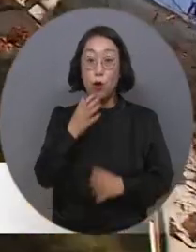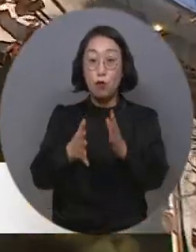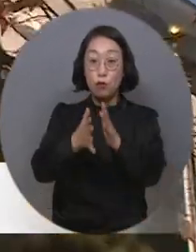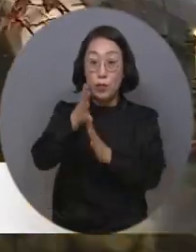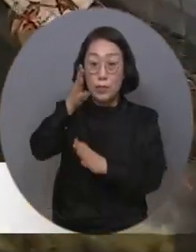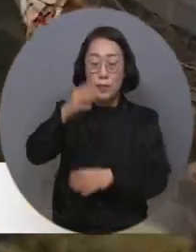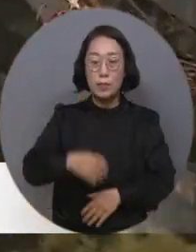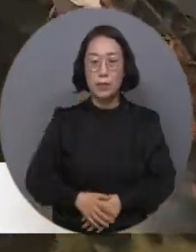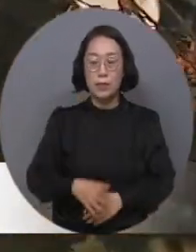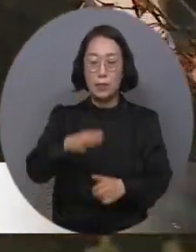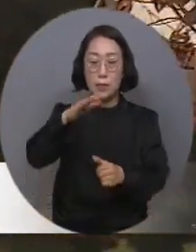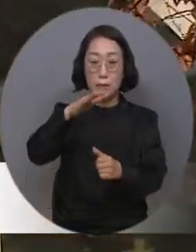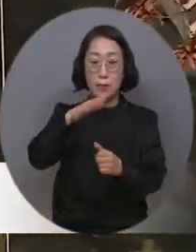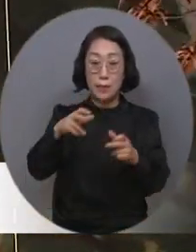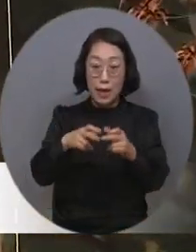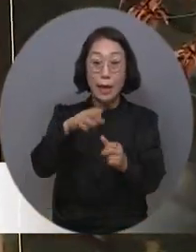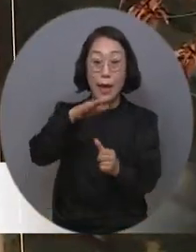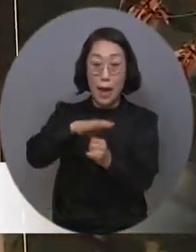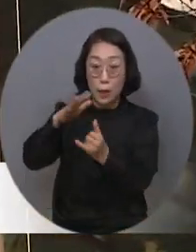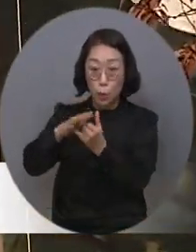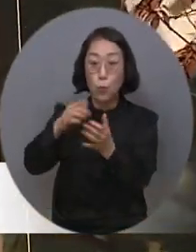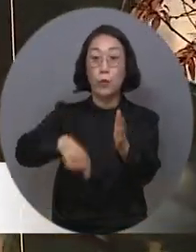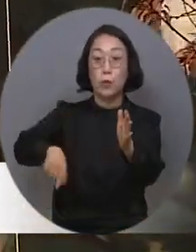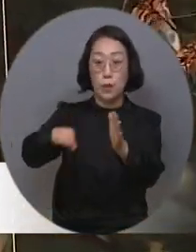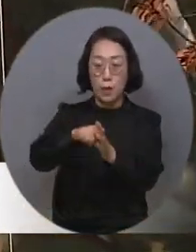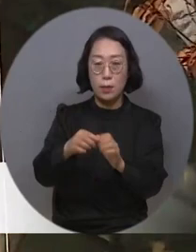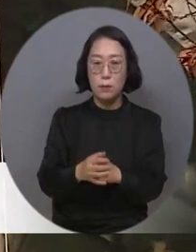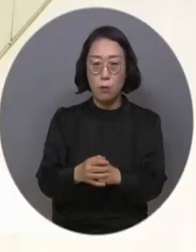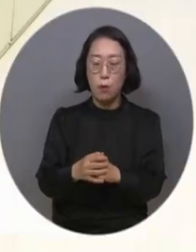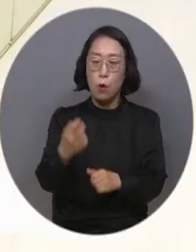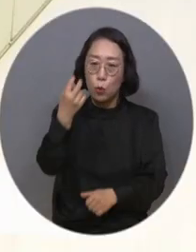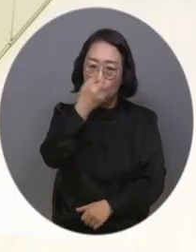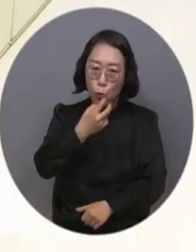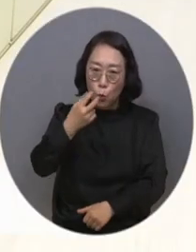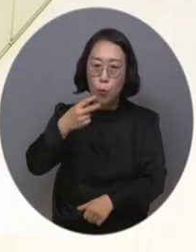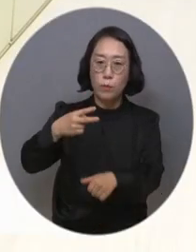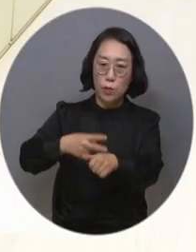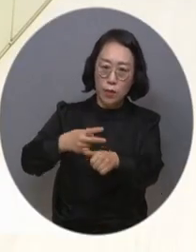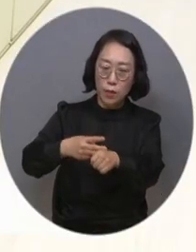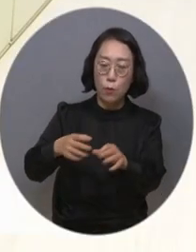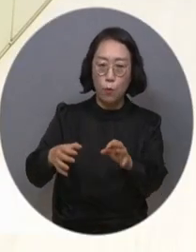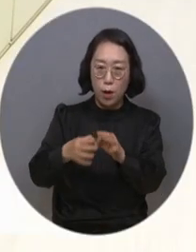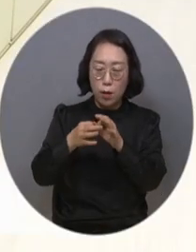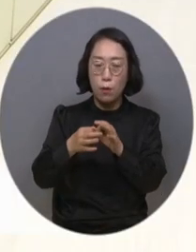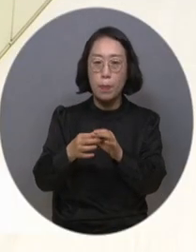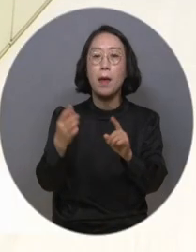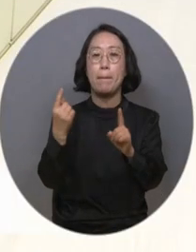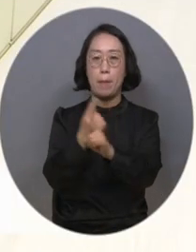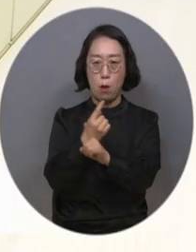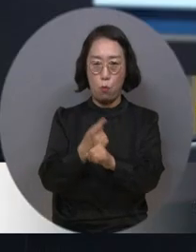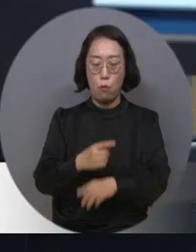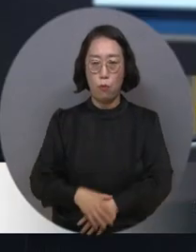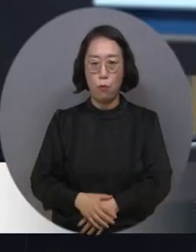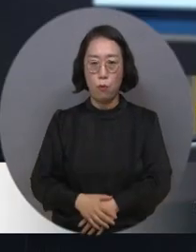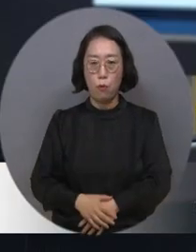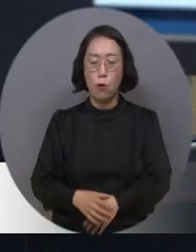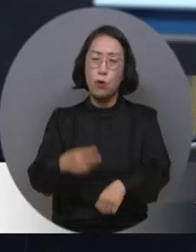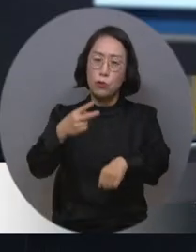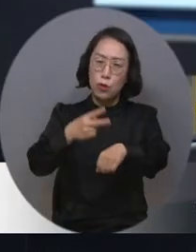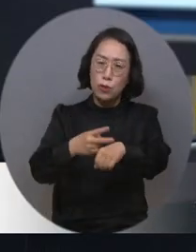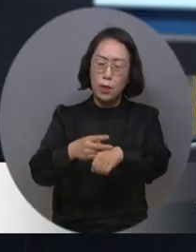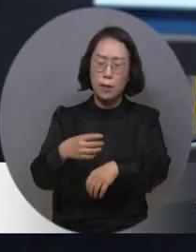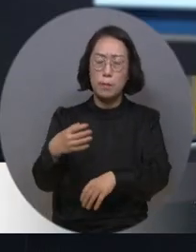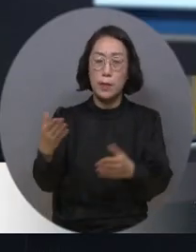서울시가 장애아를 위한 보육품주에게서 내 속도를 높입니다 지난 15일 서울시는 보육교사의 업무